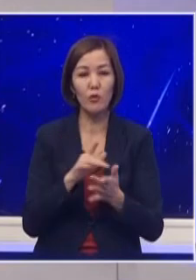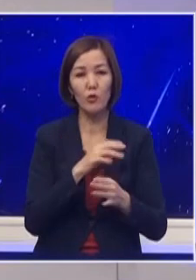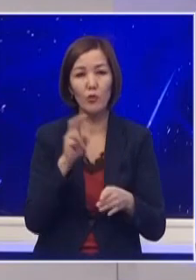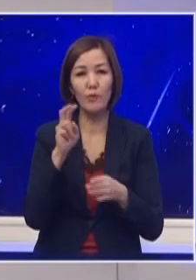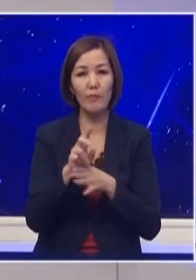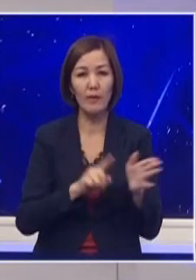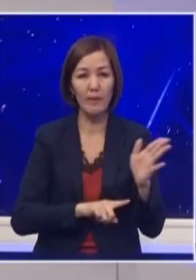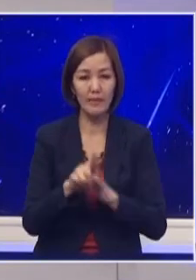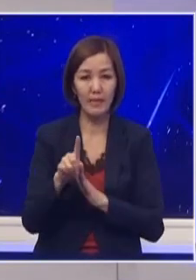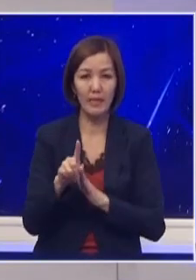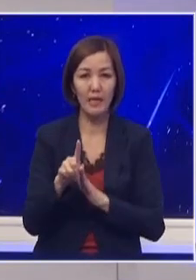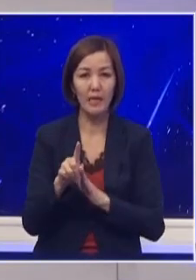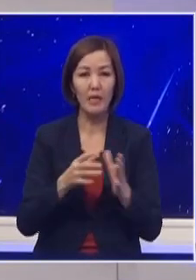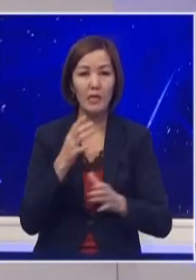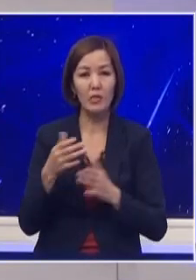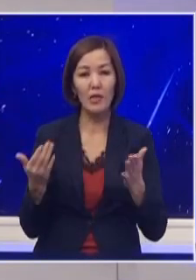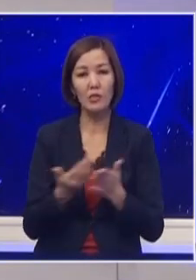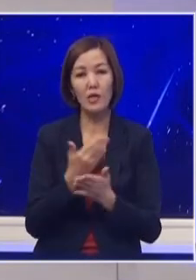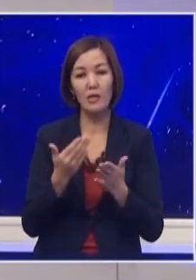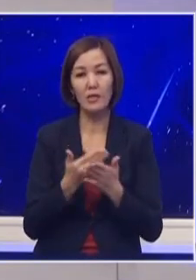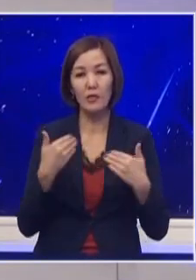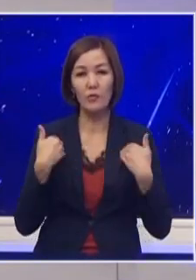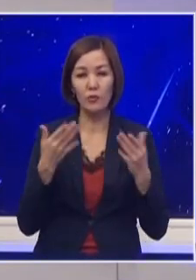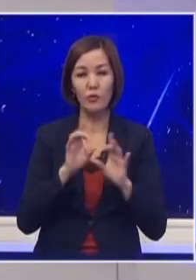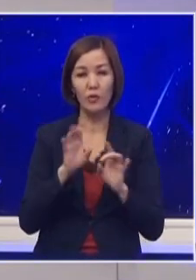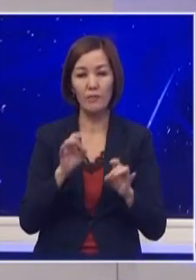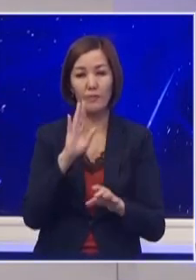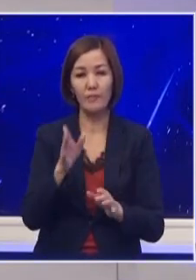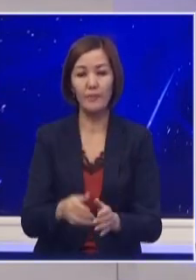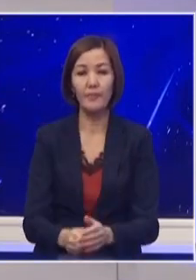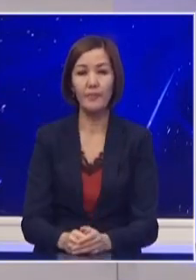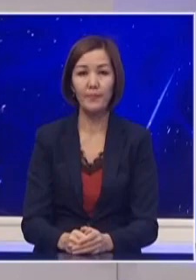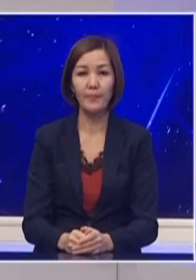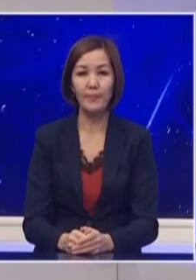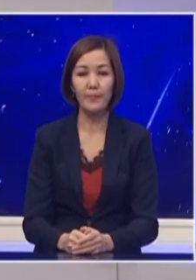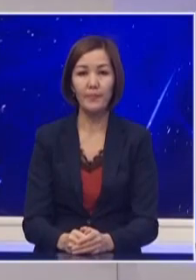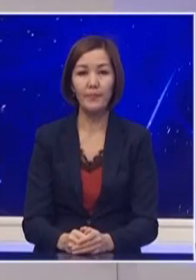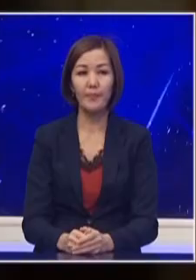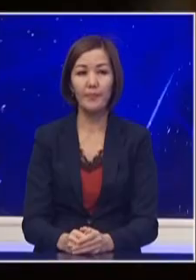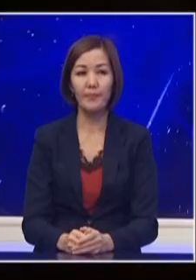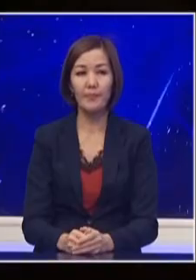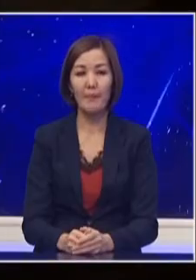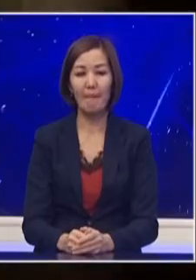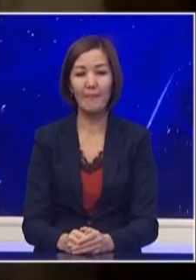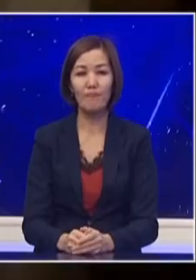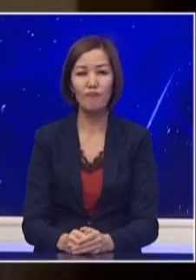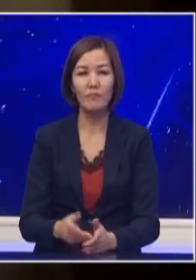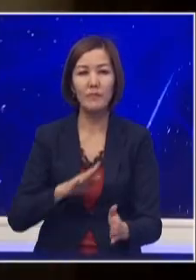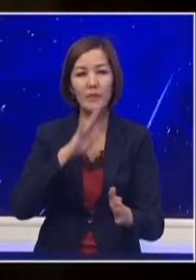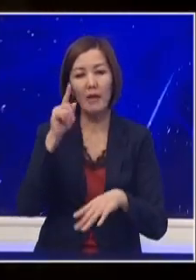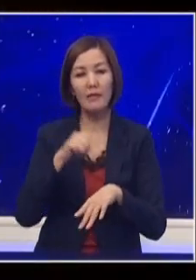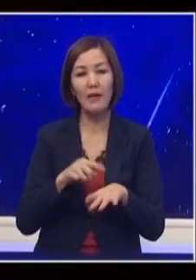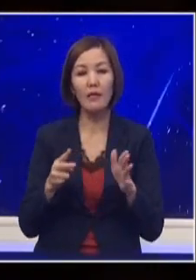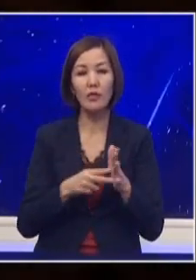туристер көптеп бара бастады. Осы және өзге де шетел жаңалықтары келесі топтамада. Таңғы 7-ден бастап